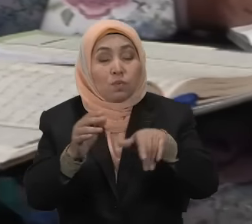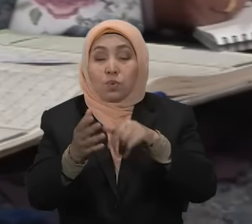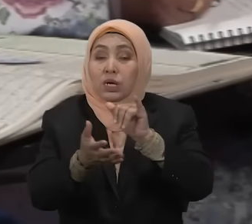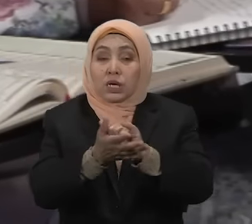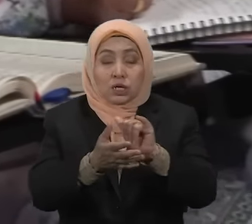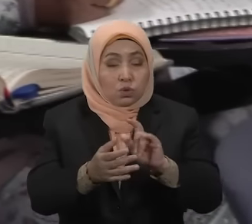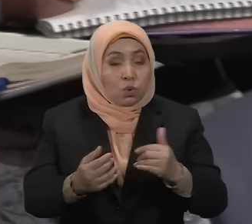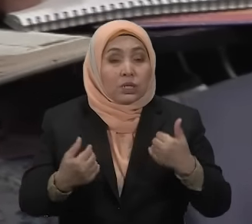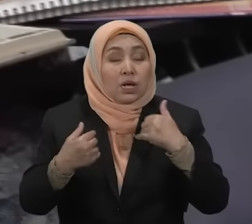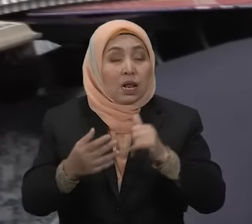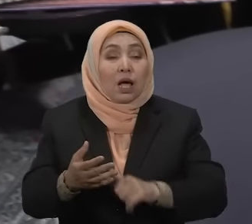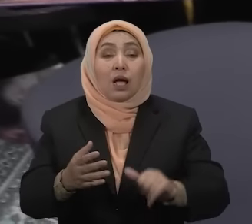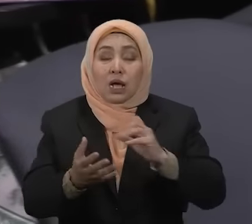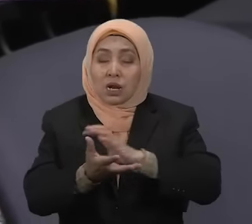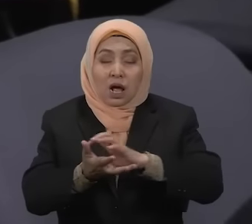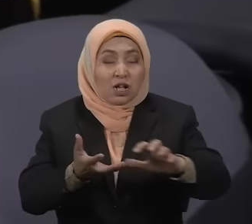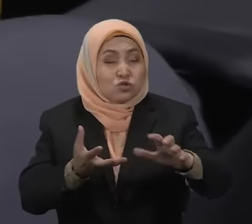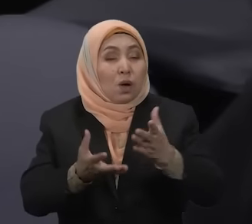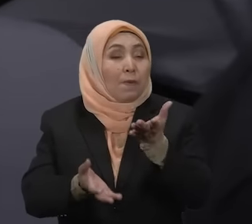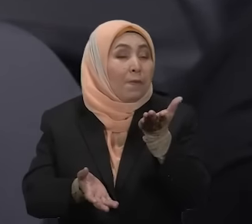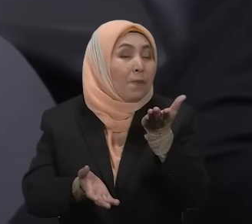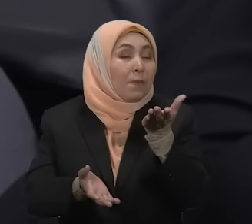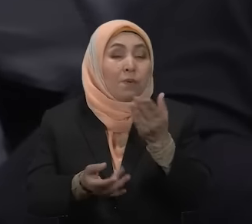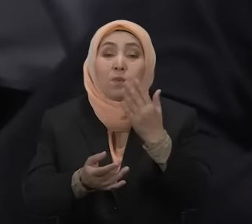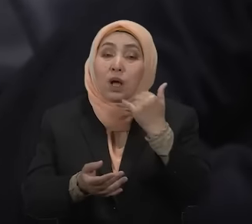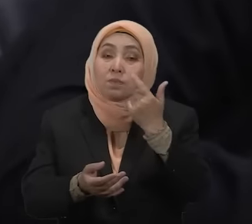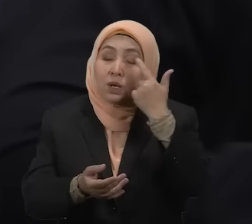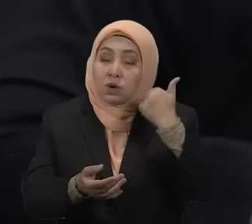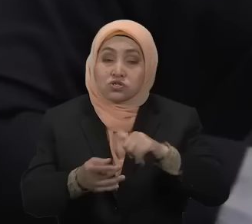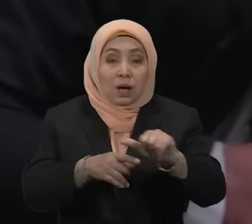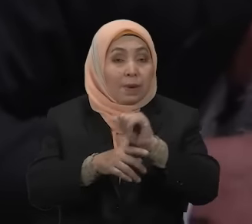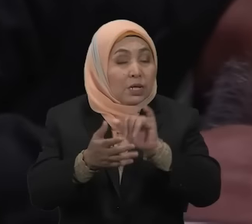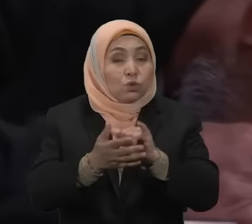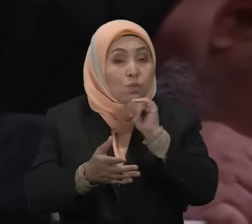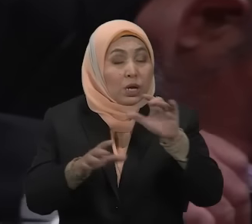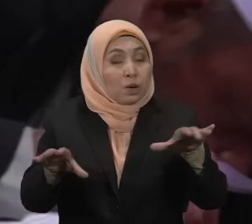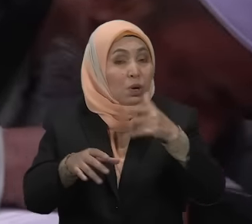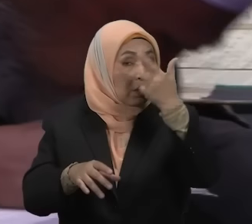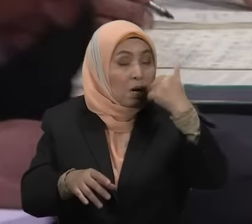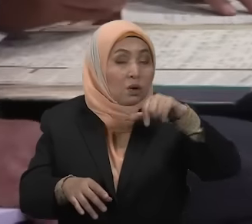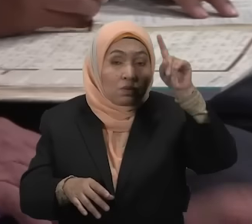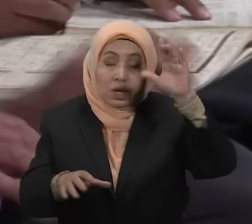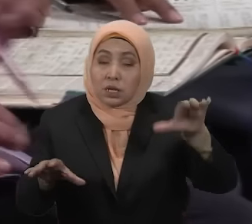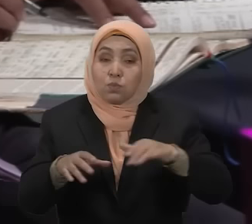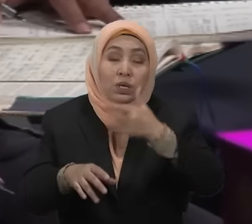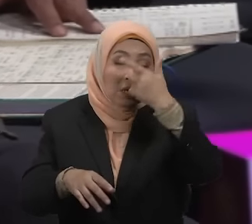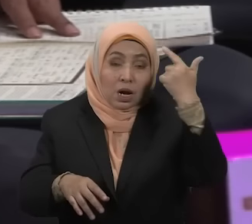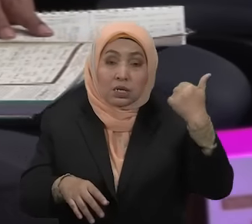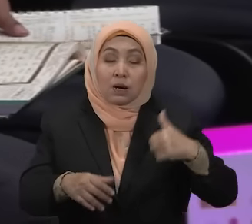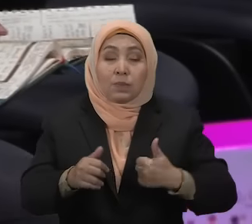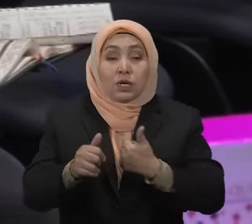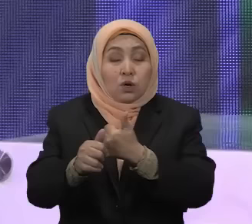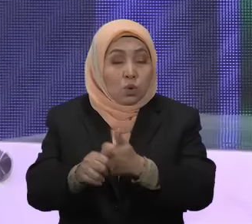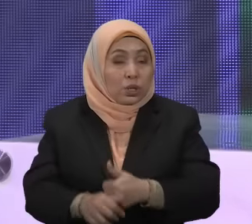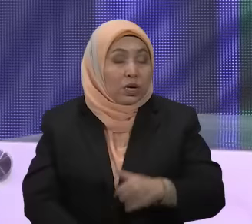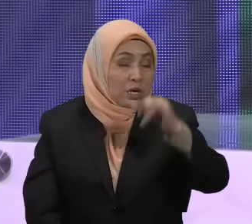habitat, maksudnya akan hancur sia-sia. Kerana apa? Kerana amal itu bukan dibuat kerana Allah, dibuat kerana,